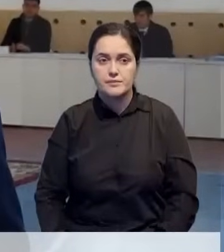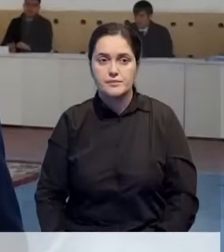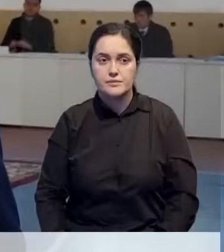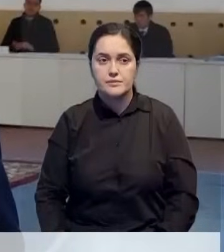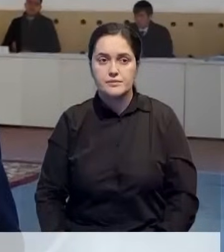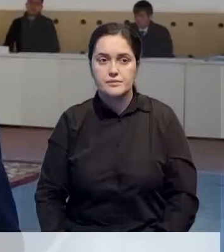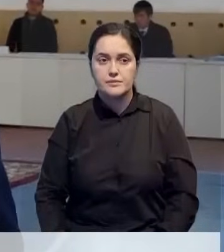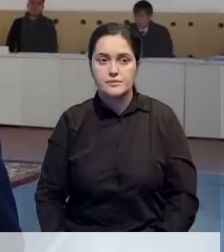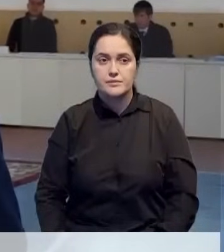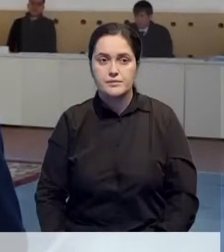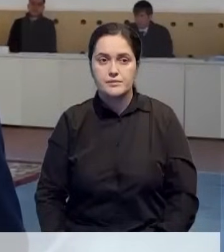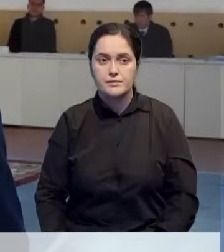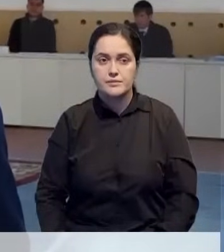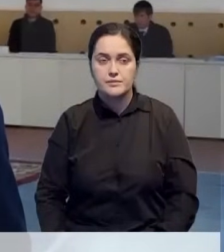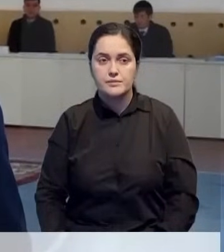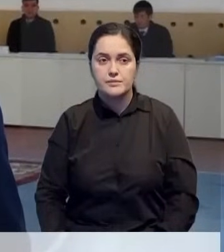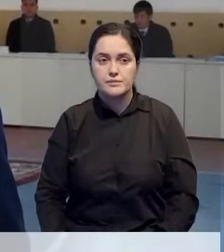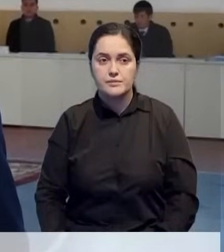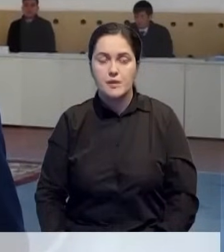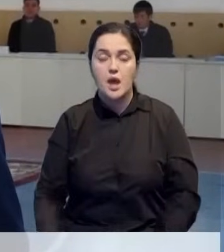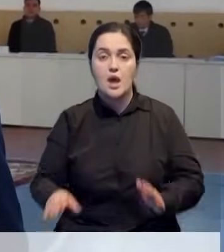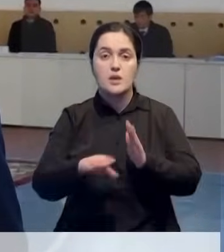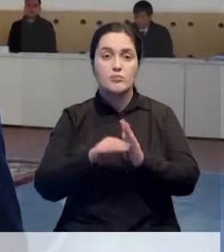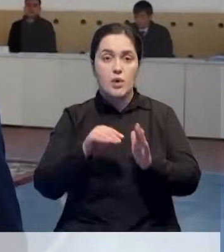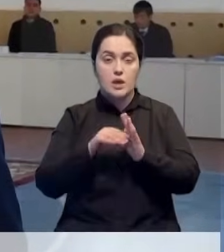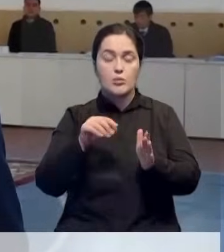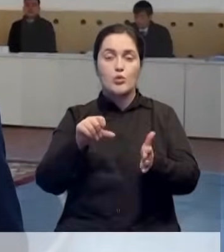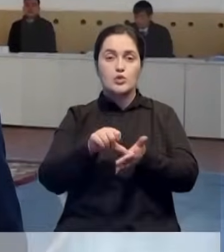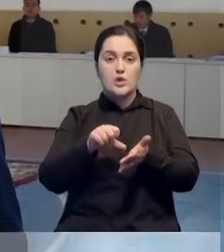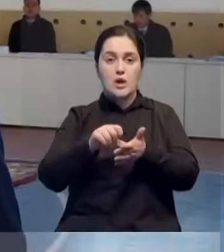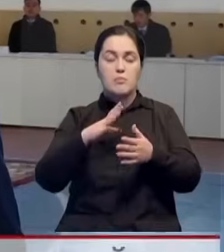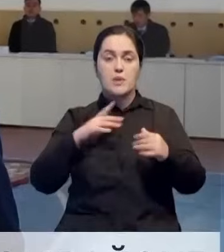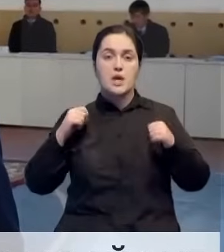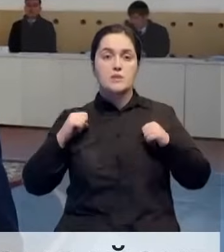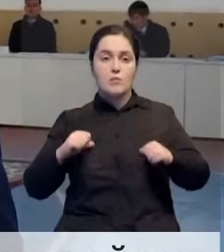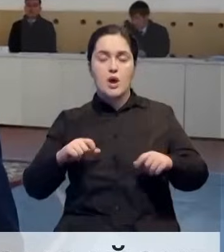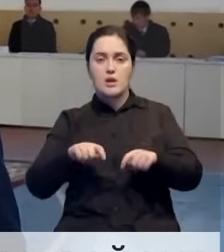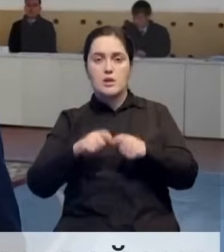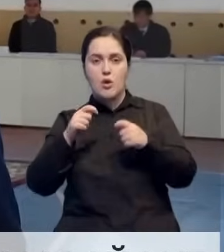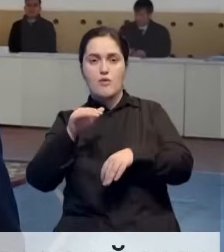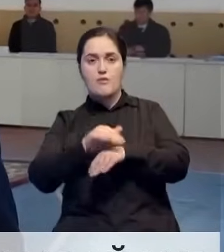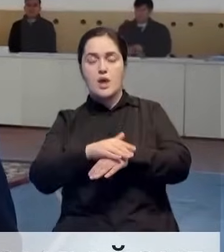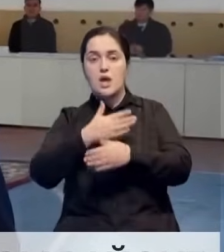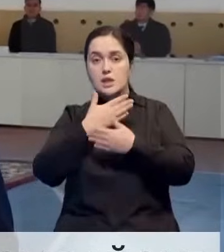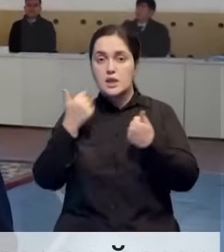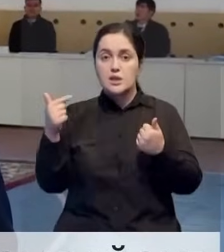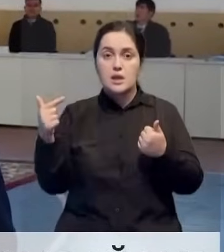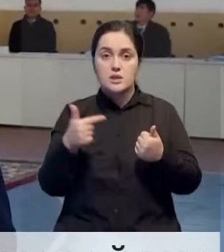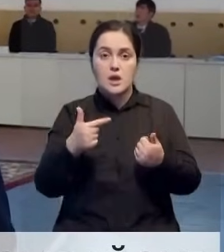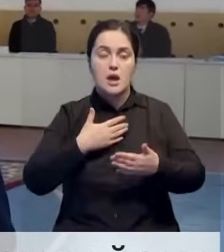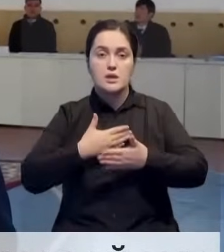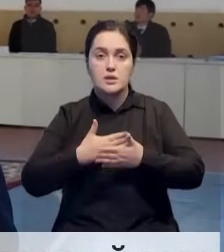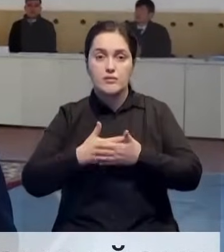В целом обстановка на избирательном участке была спокойная. Со стороны наблюдателей нарушений не выявлено. Граждане принимали